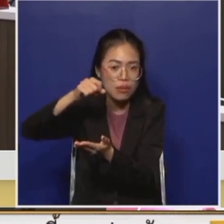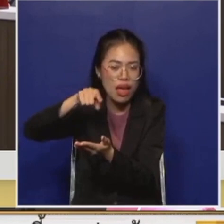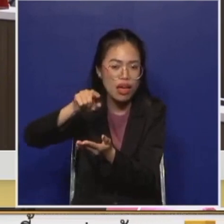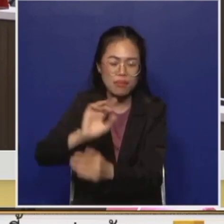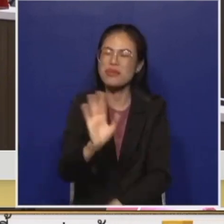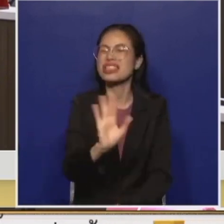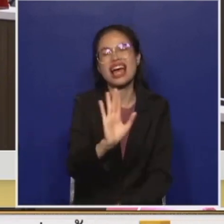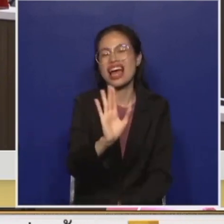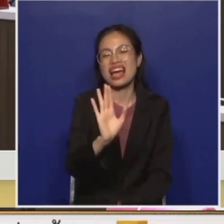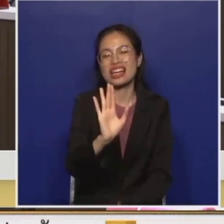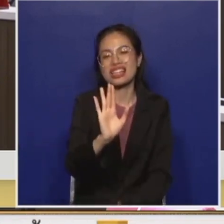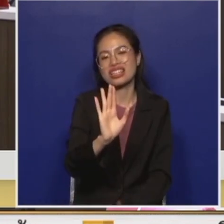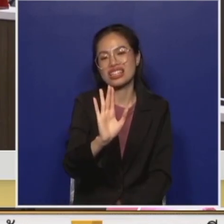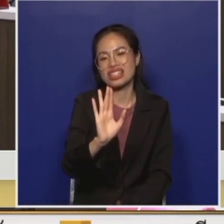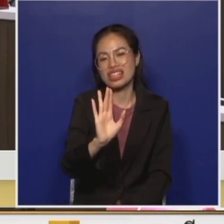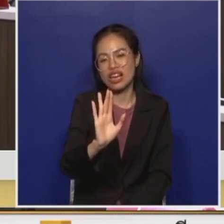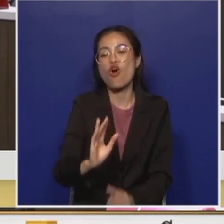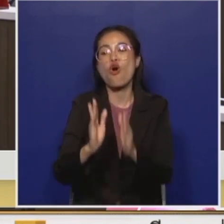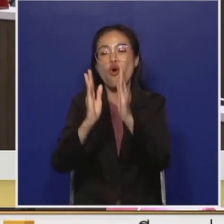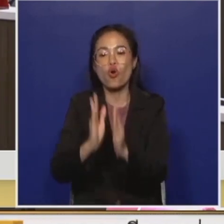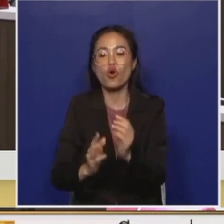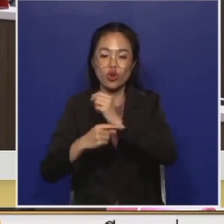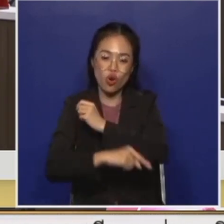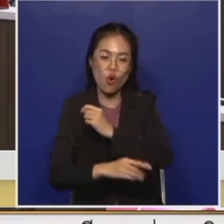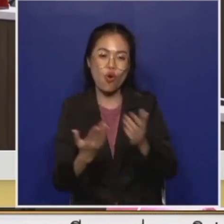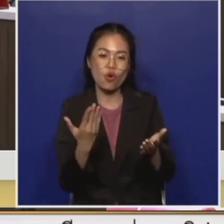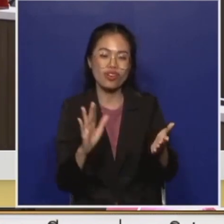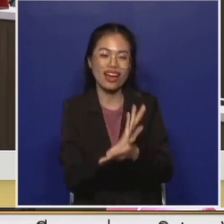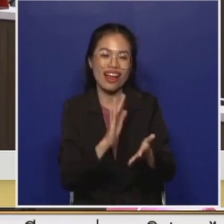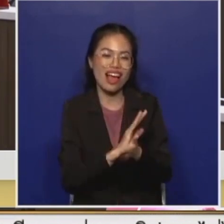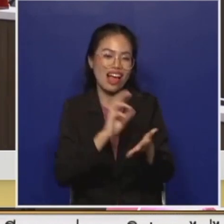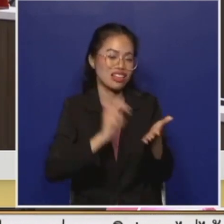ไมมรเหครทํษ runsคนทุจลิทธิที่ไหนเขาจะไปออกใบเศดใหกัแล้วกัน